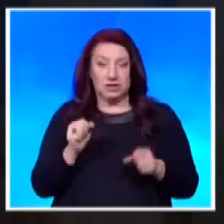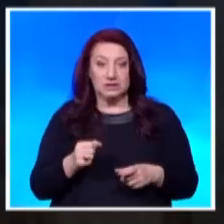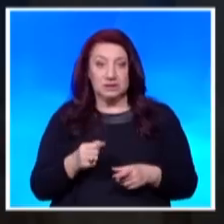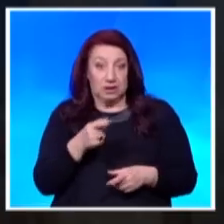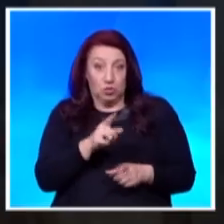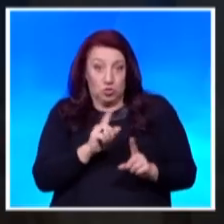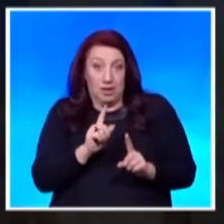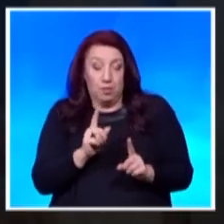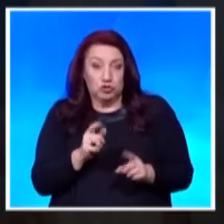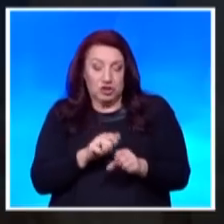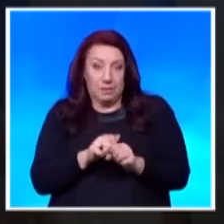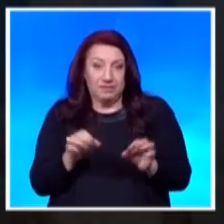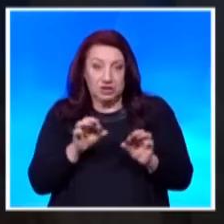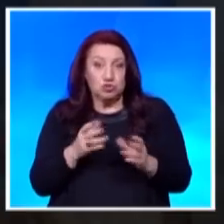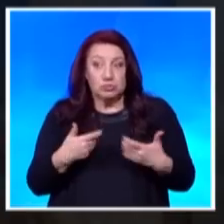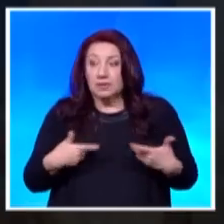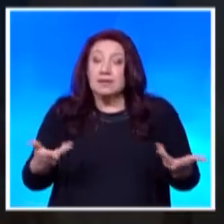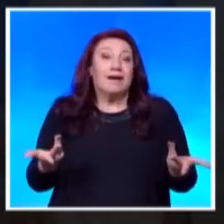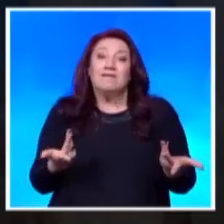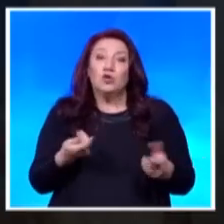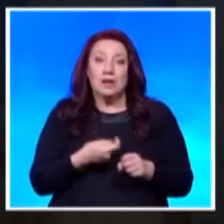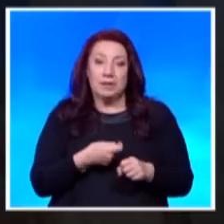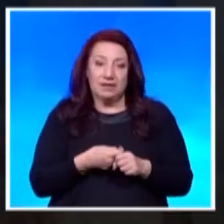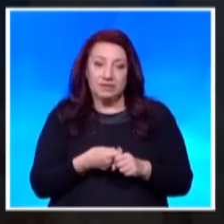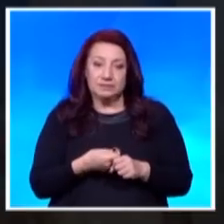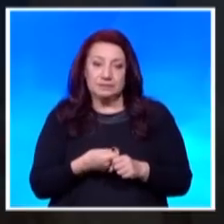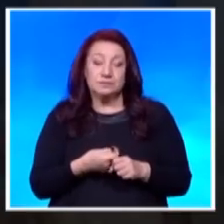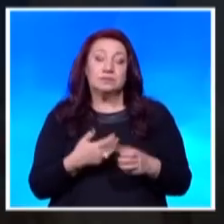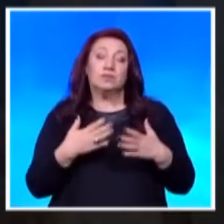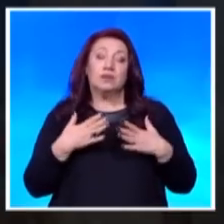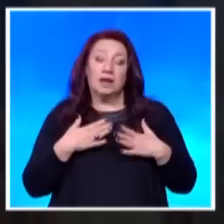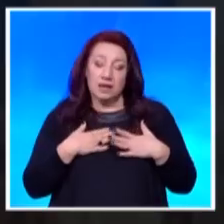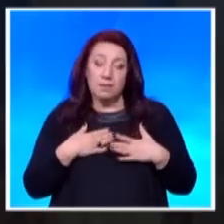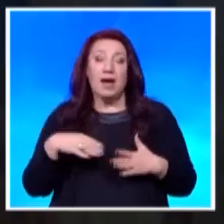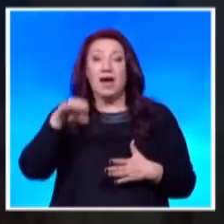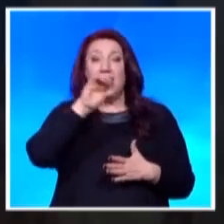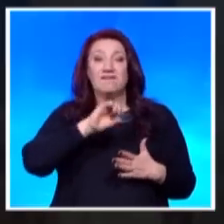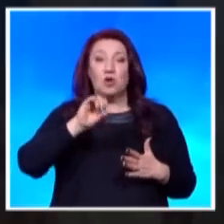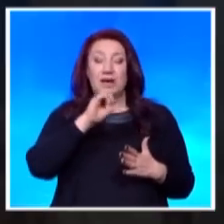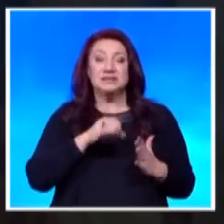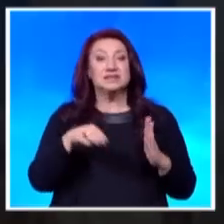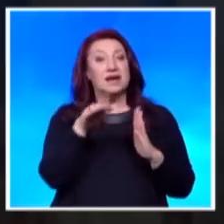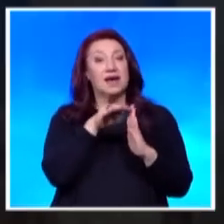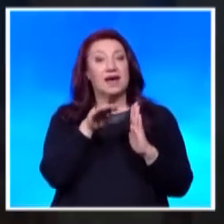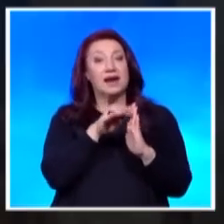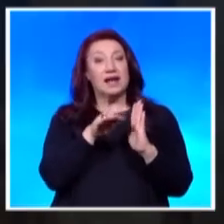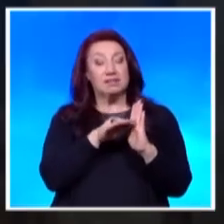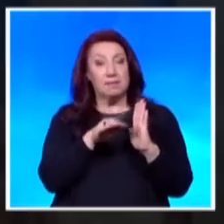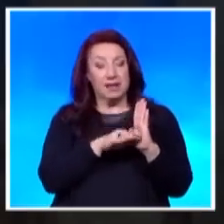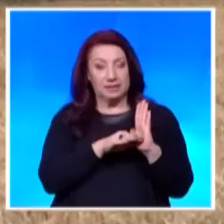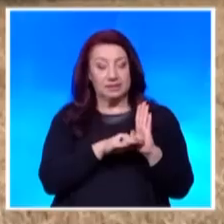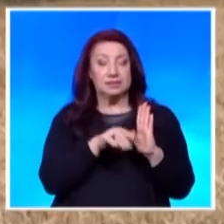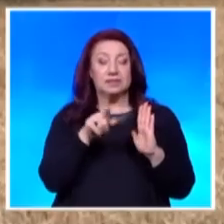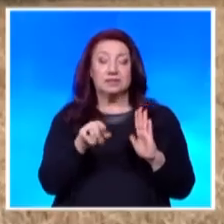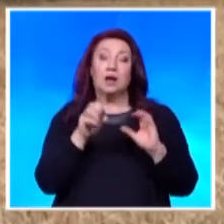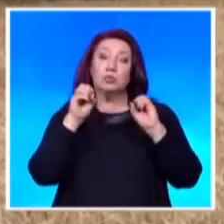правим? Ами ще ви кажа. Има един нарочен европейски регламент, който позволява храните от